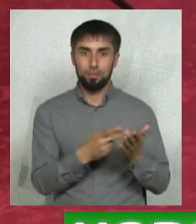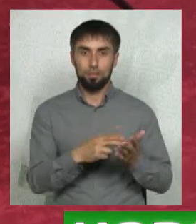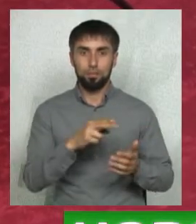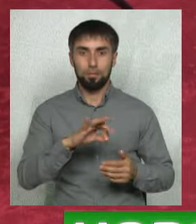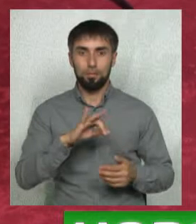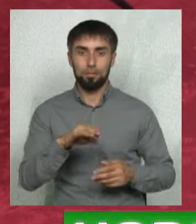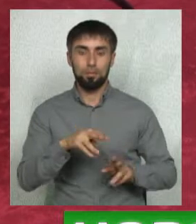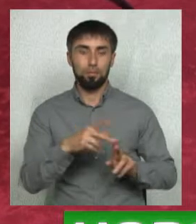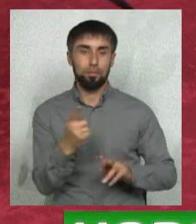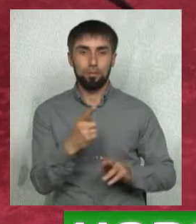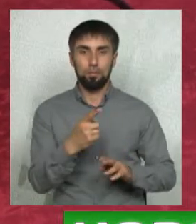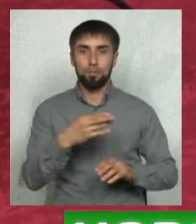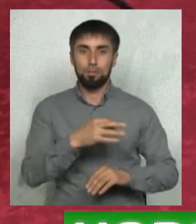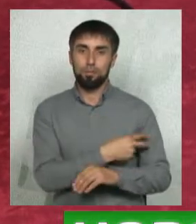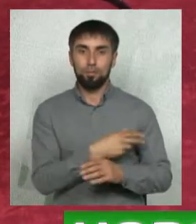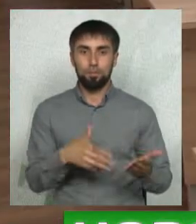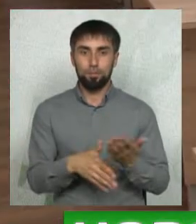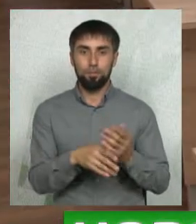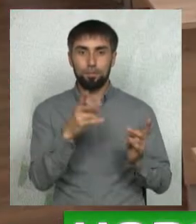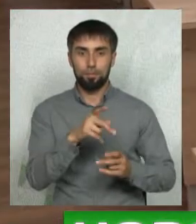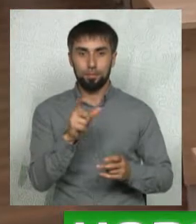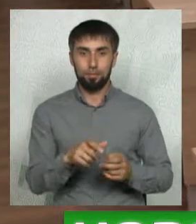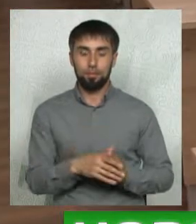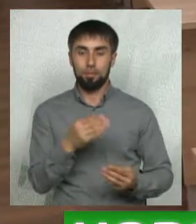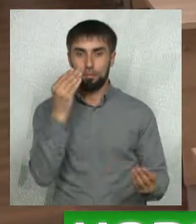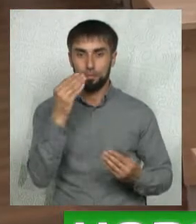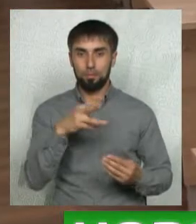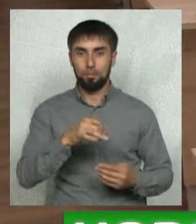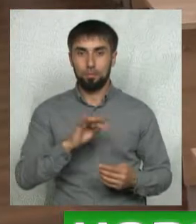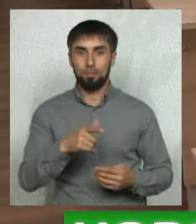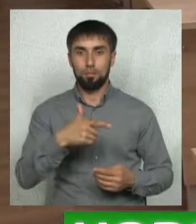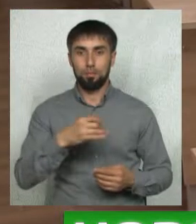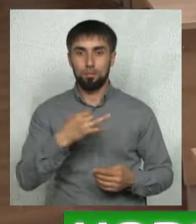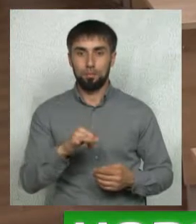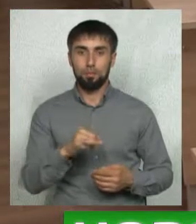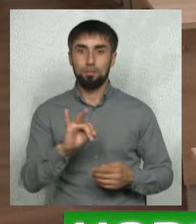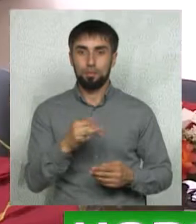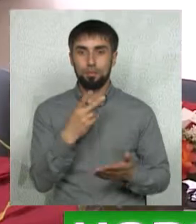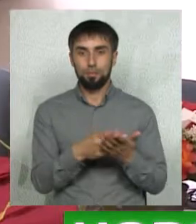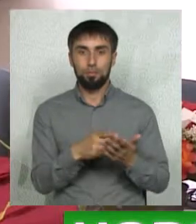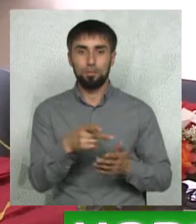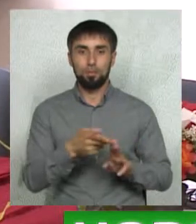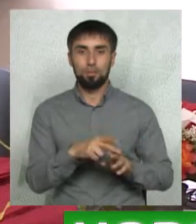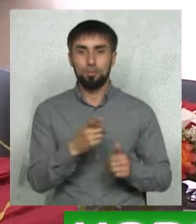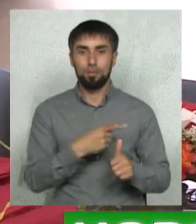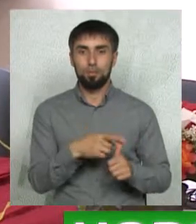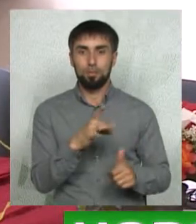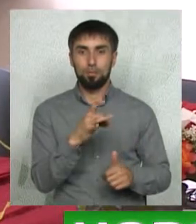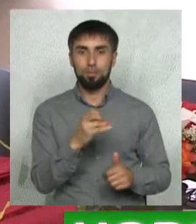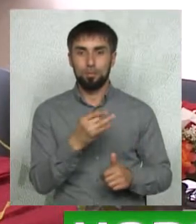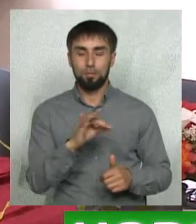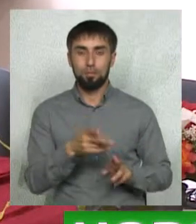алгоритм оказания первой доврачебной помощи пострадавшему. На примере манекена Георгия им демонстрируют реанимационный процесс.